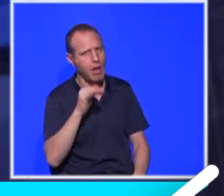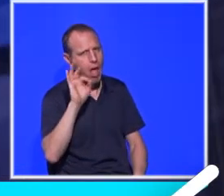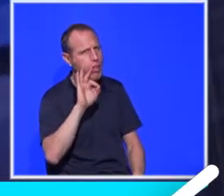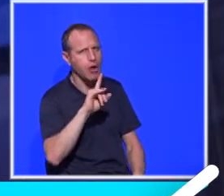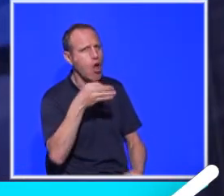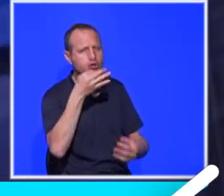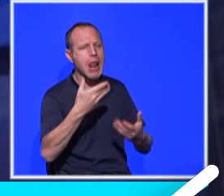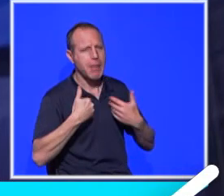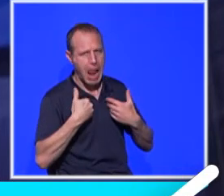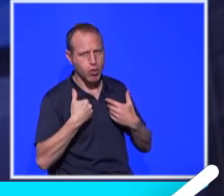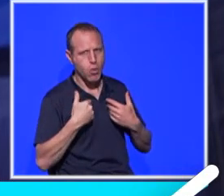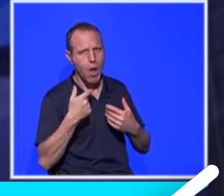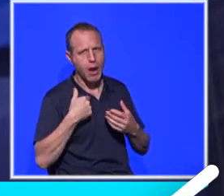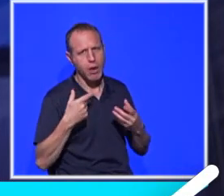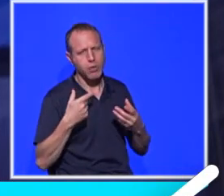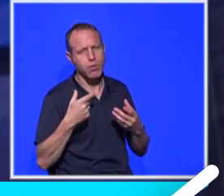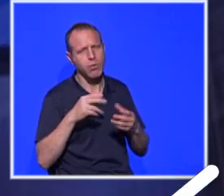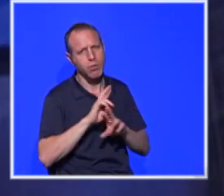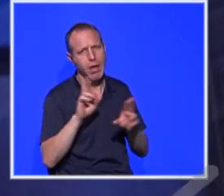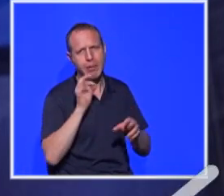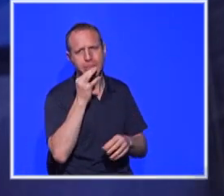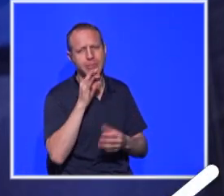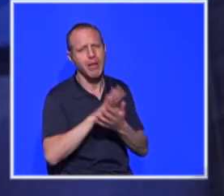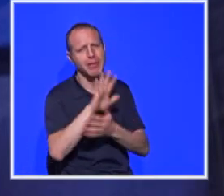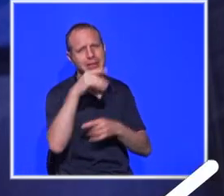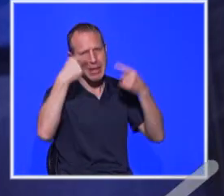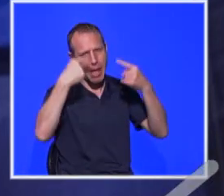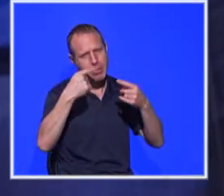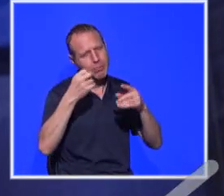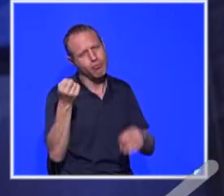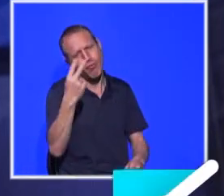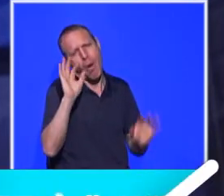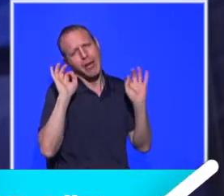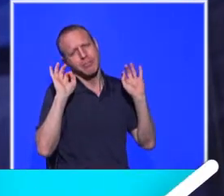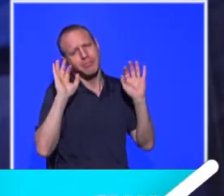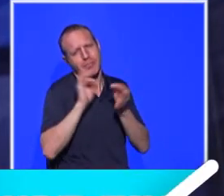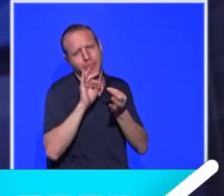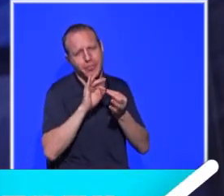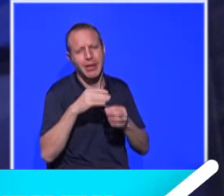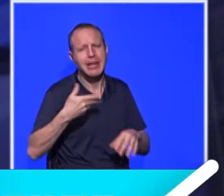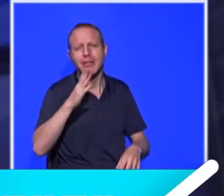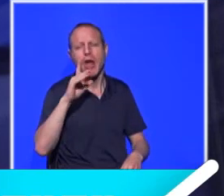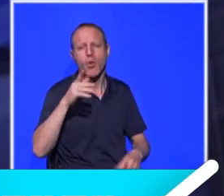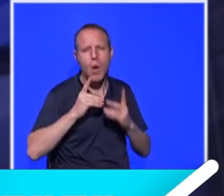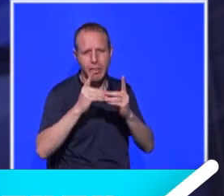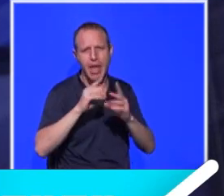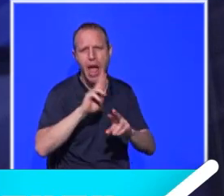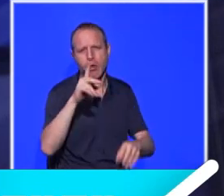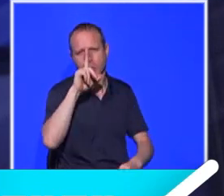שואלים עלינו, אנחנו בני 15 ימים בלבד, כולה שבועיים, יצאנו לדרך רק יום ראשון לפני